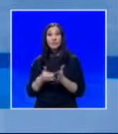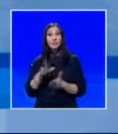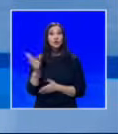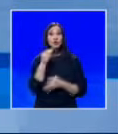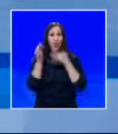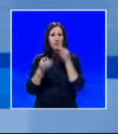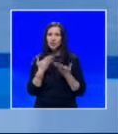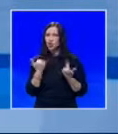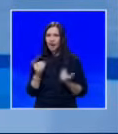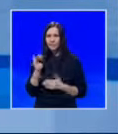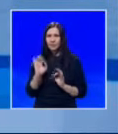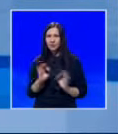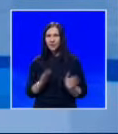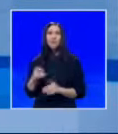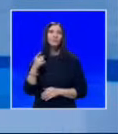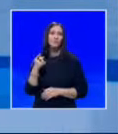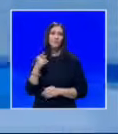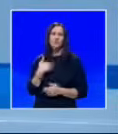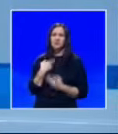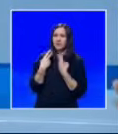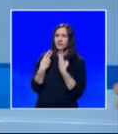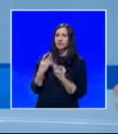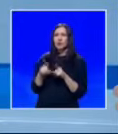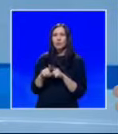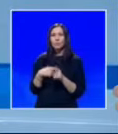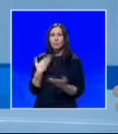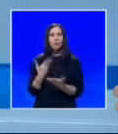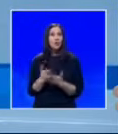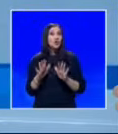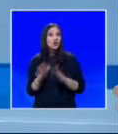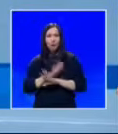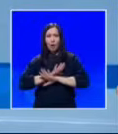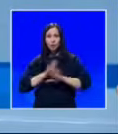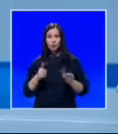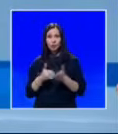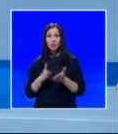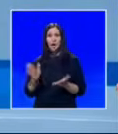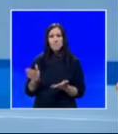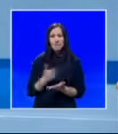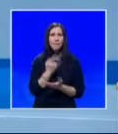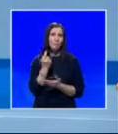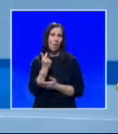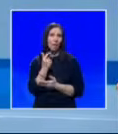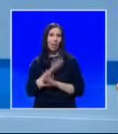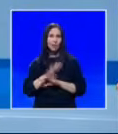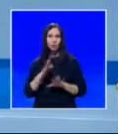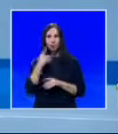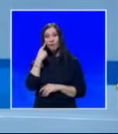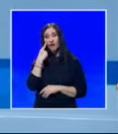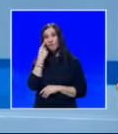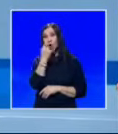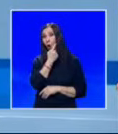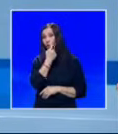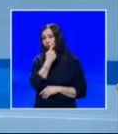всички обясняваха, че няма да бъдат такива. Това ми се вижда като предлагаш нещо абсурдно, за да мине по-малко абсурдното в очите на